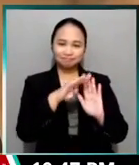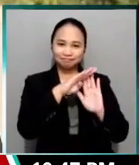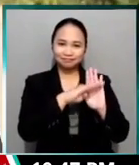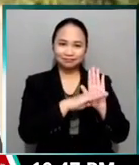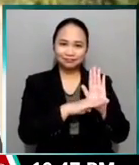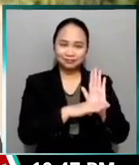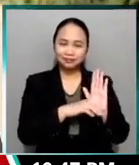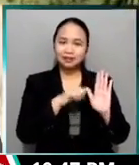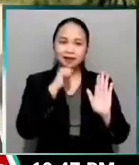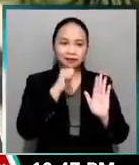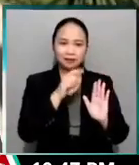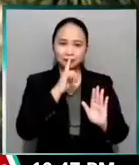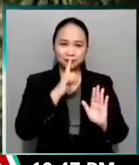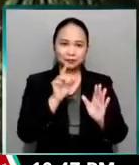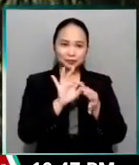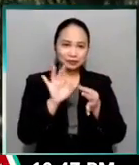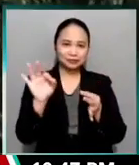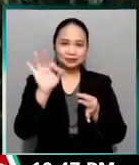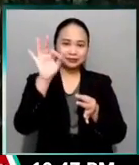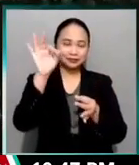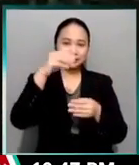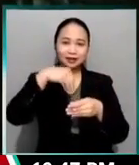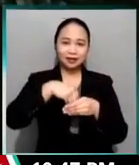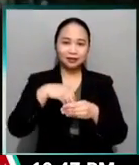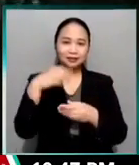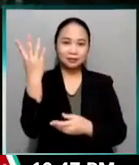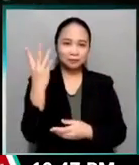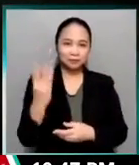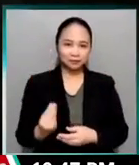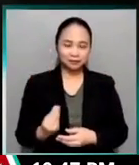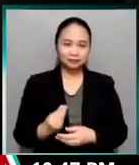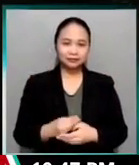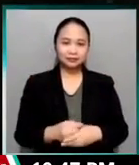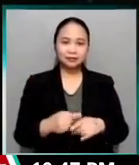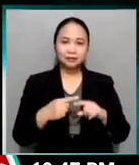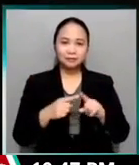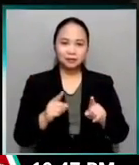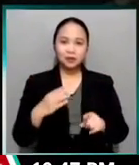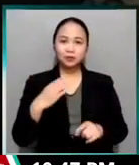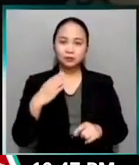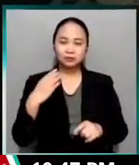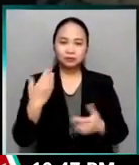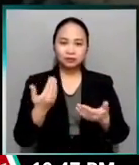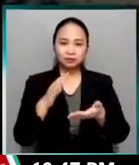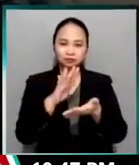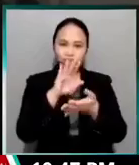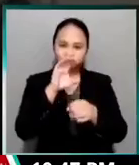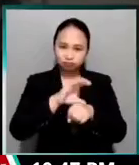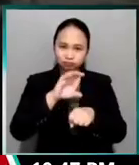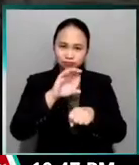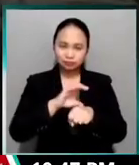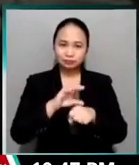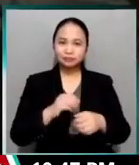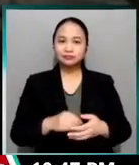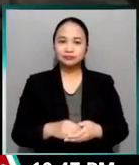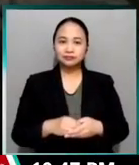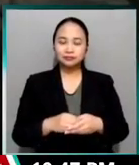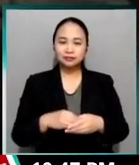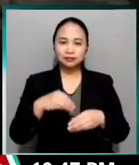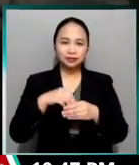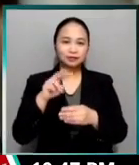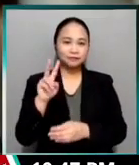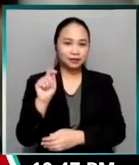supernatural ang aparisyon sa Lipa. Kinatigan daw ito ng Congregation of the Doctrine of the Faith ng Vatican noong